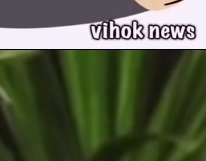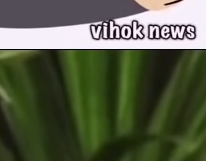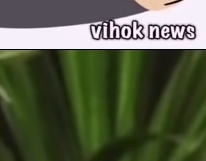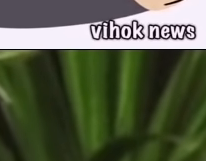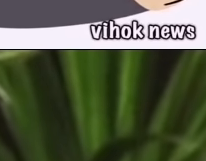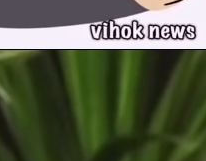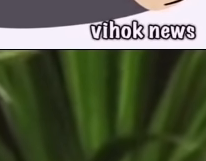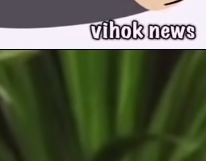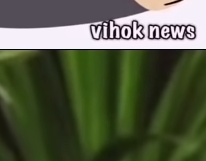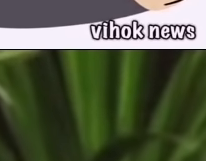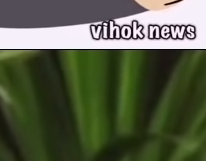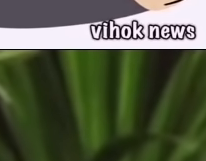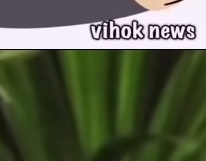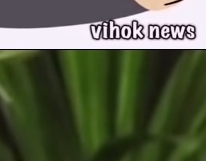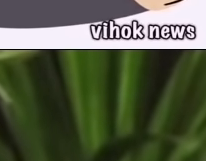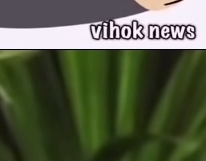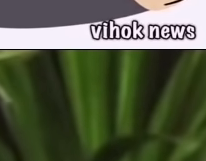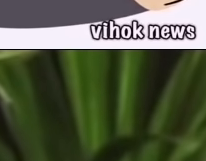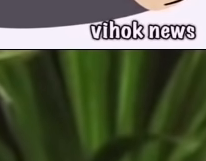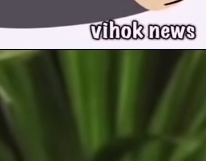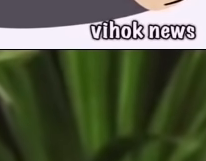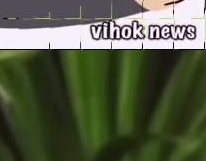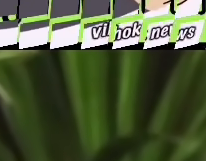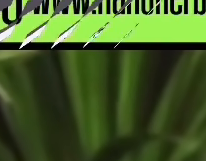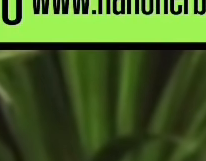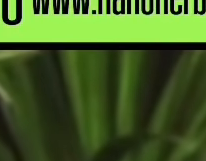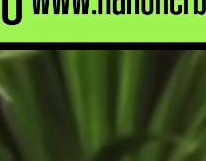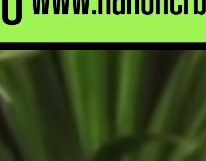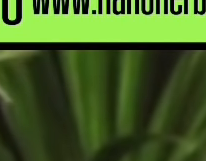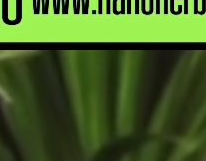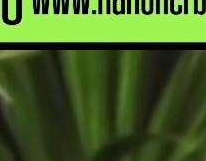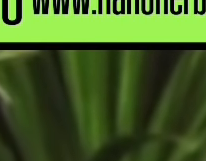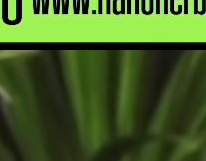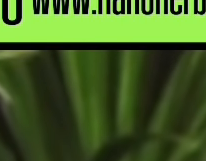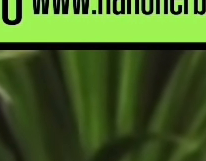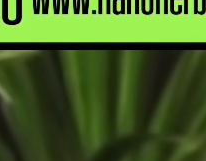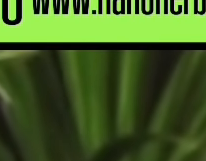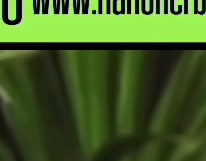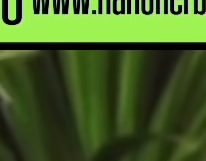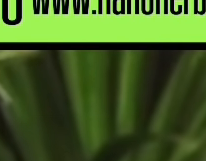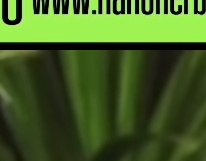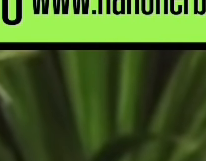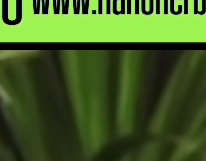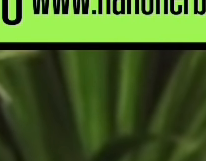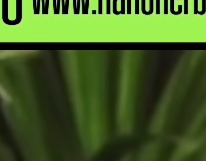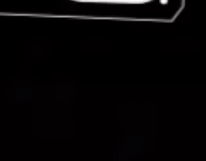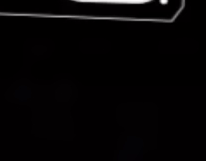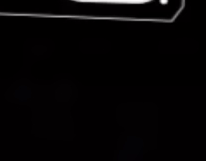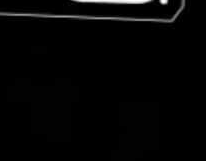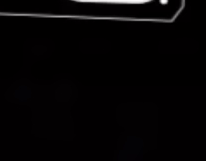าไปมาทำไมไปถูกหวยรางวัลที่1ได้และผลจะออกมาเป็นอย่างไร